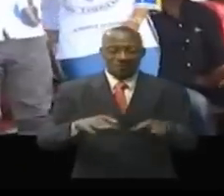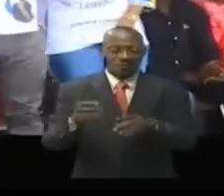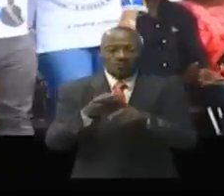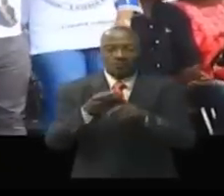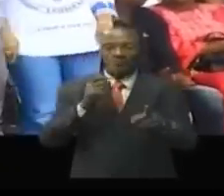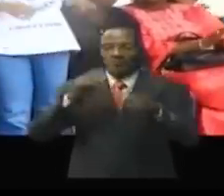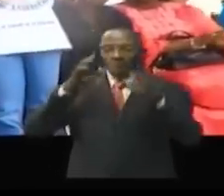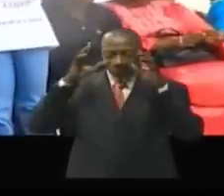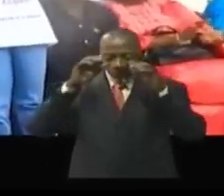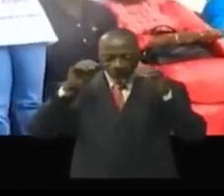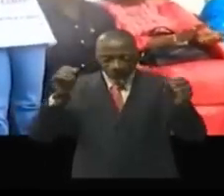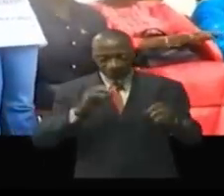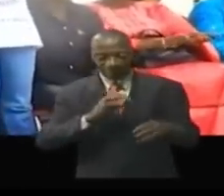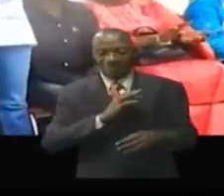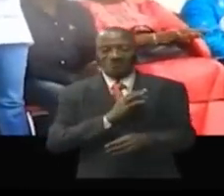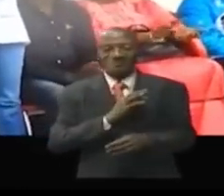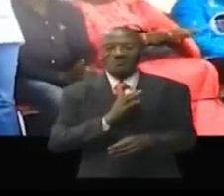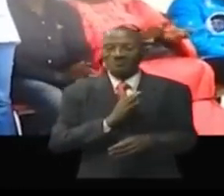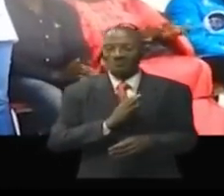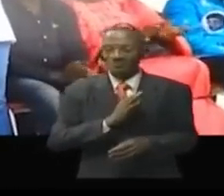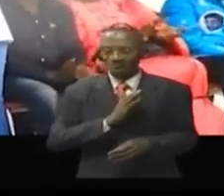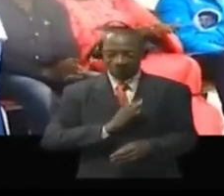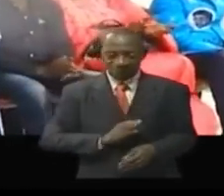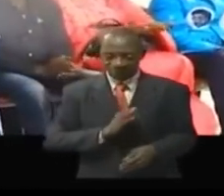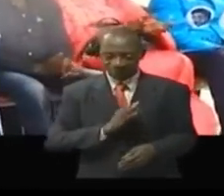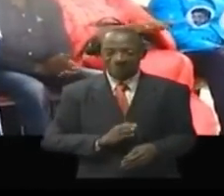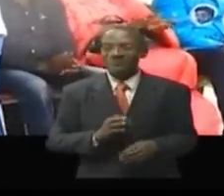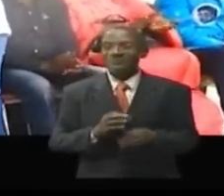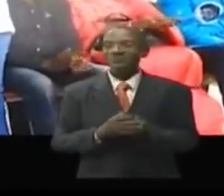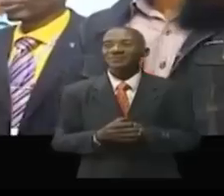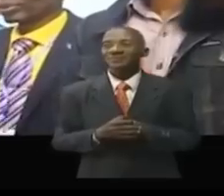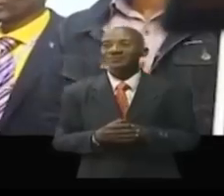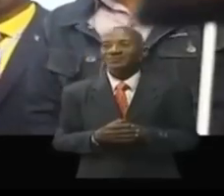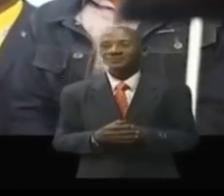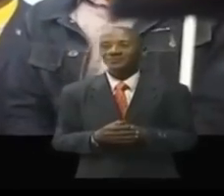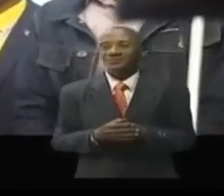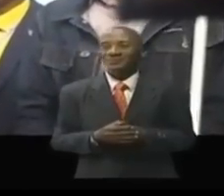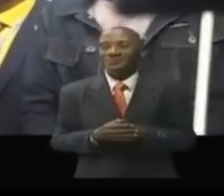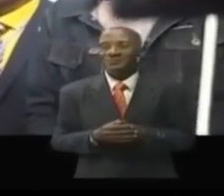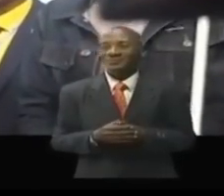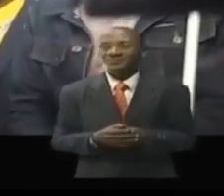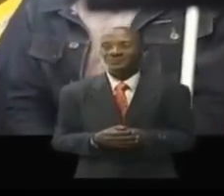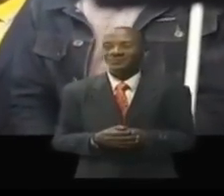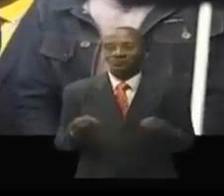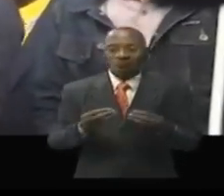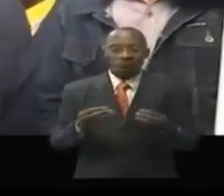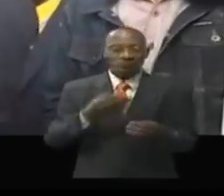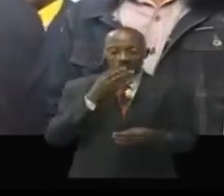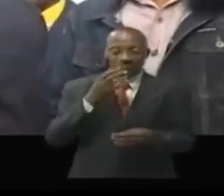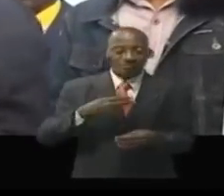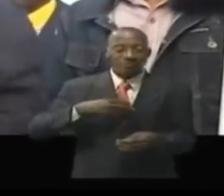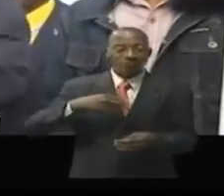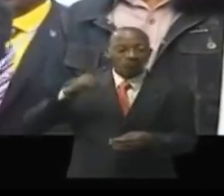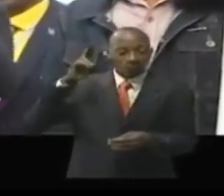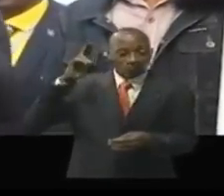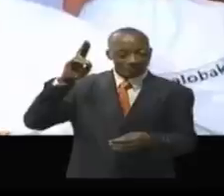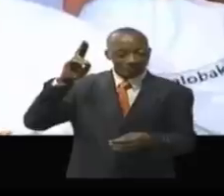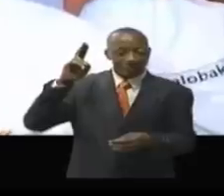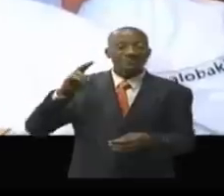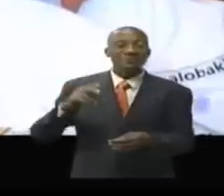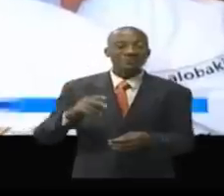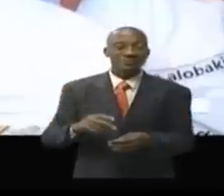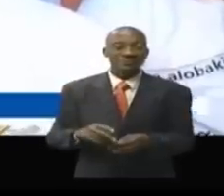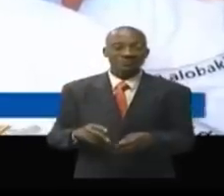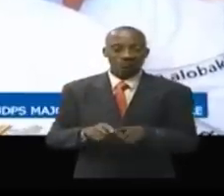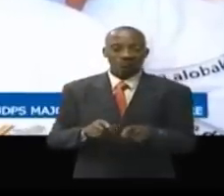voilà, aujourd'hui, nous allons le remercier. Et pas seulement ça, sensibiliser la population de Maluku,